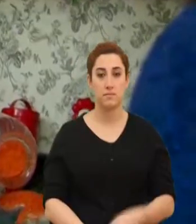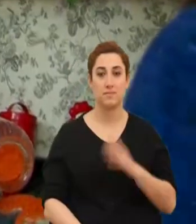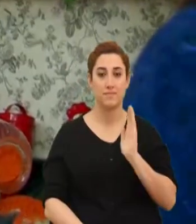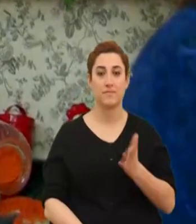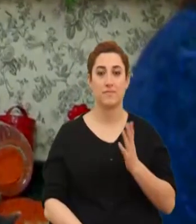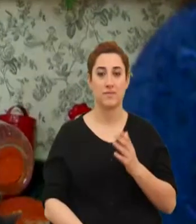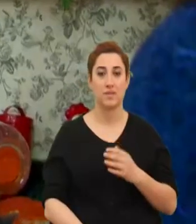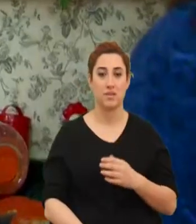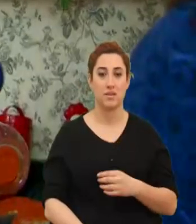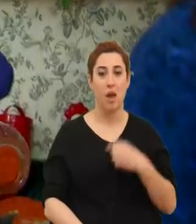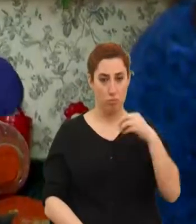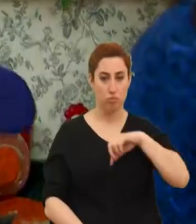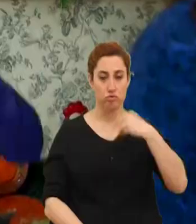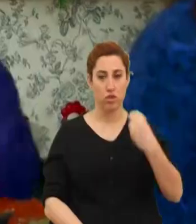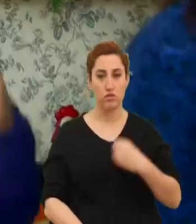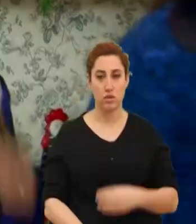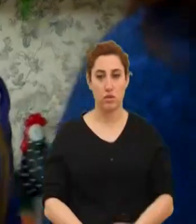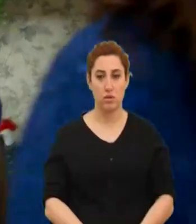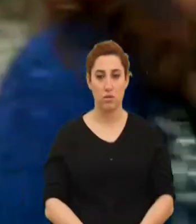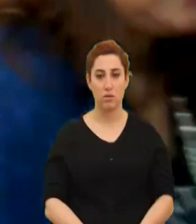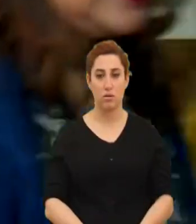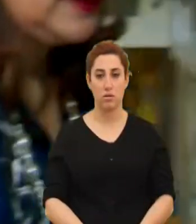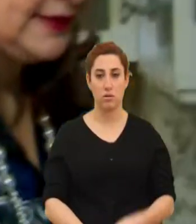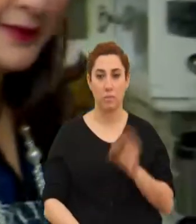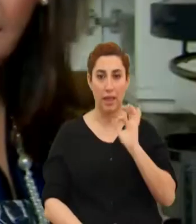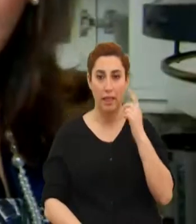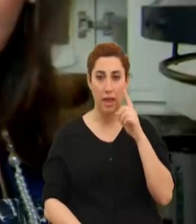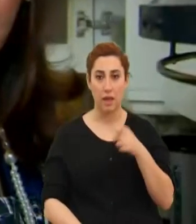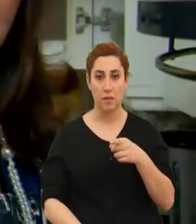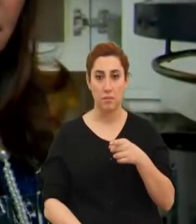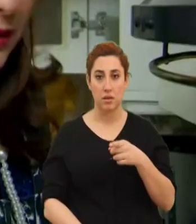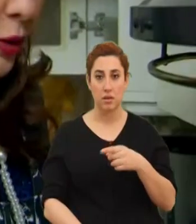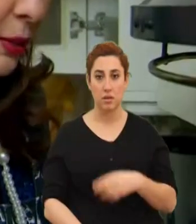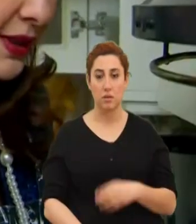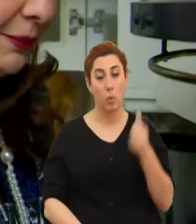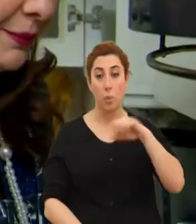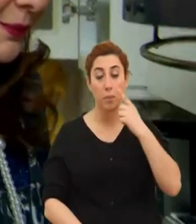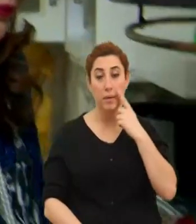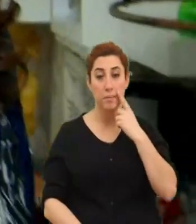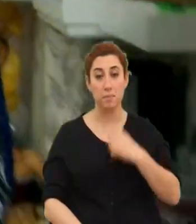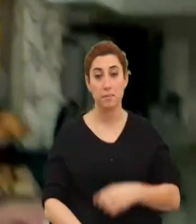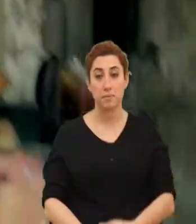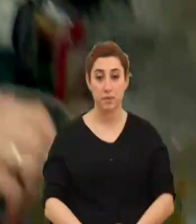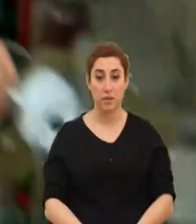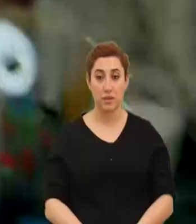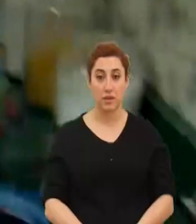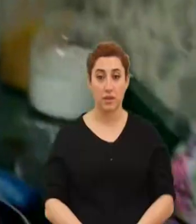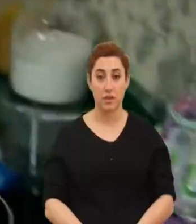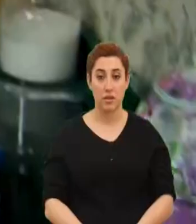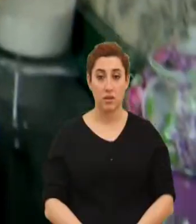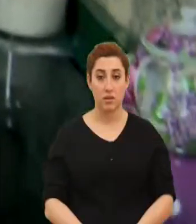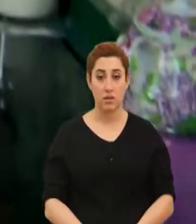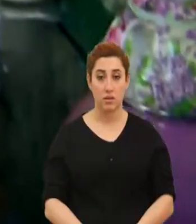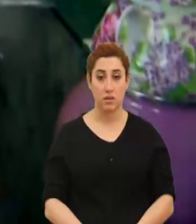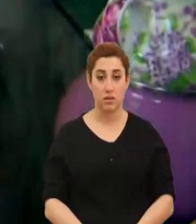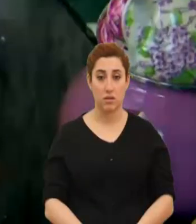Allah, işte bu da. Bu kadar yeter mi? koy bakayım. Tencerenin dibinde bir gıdım